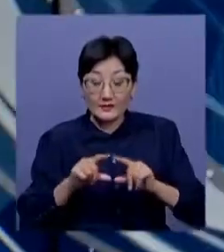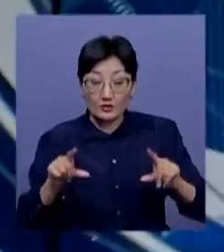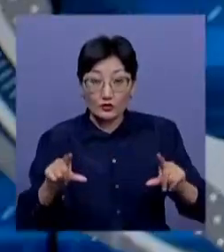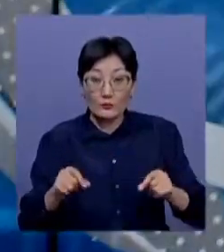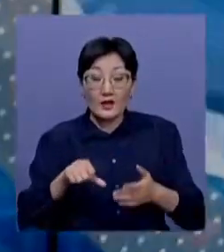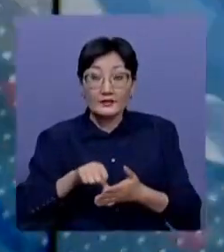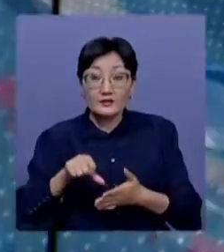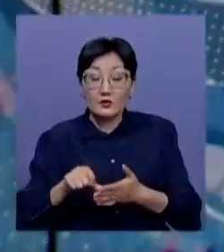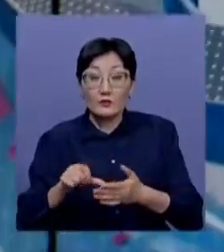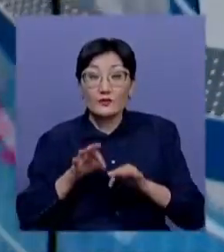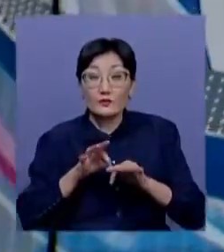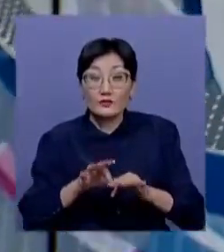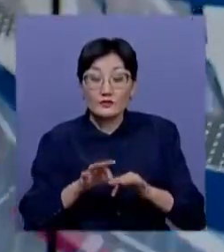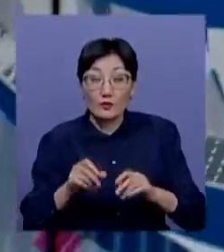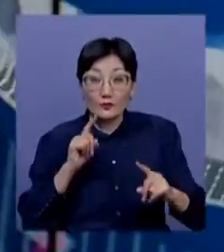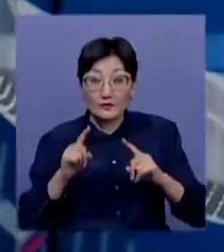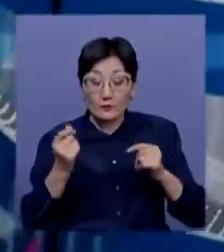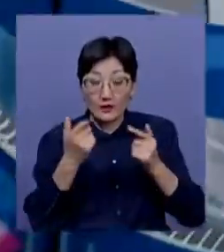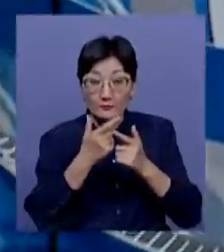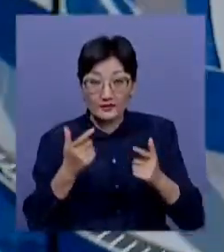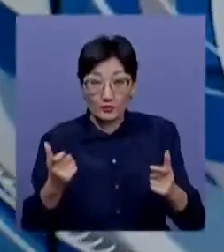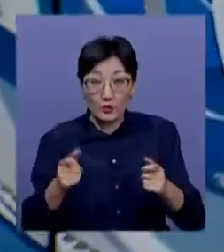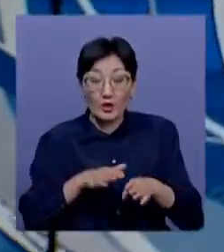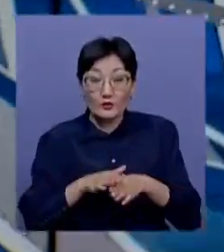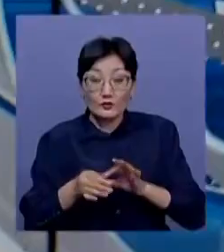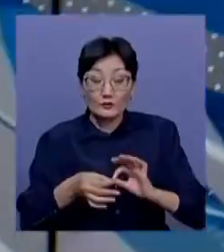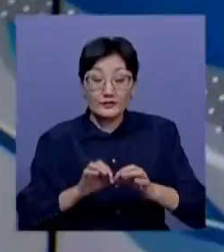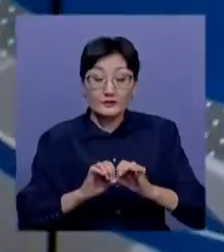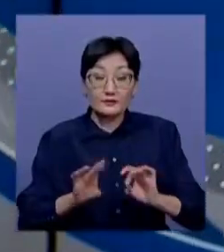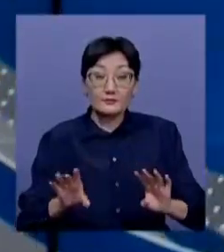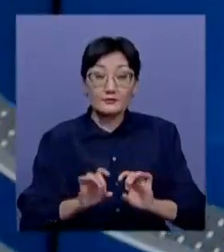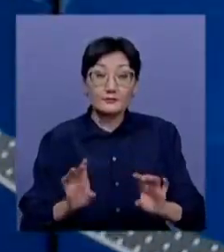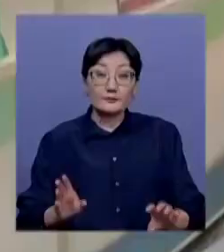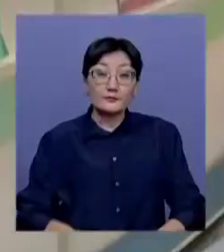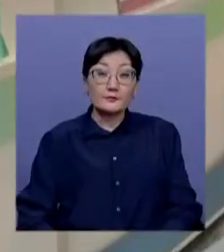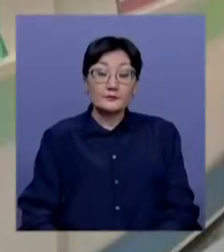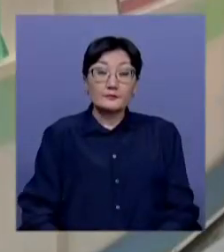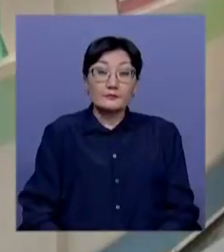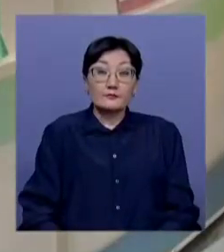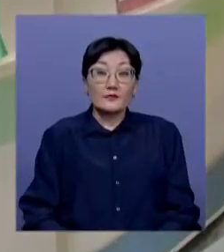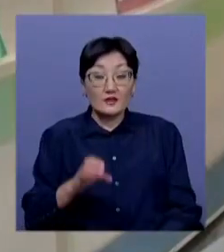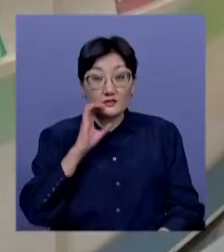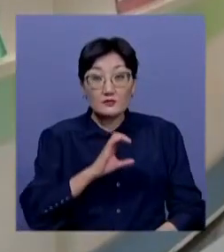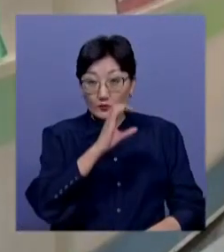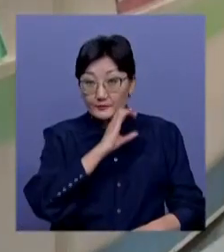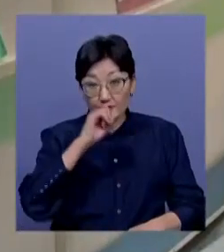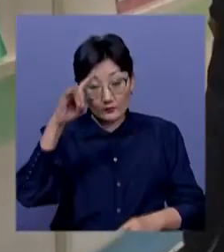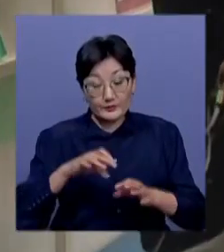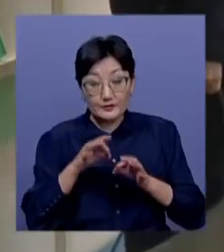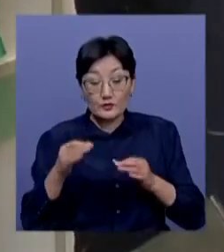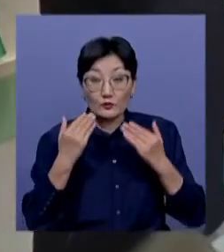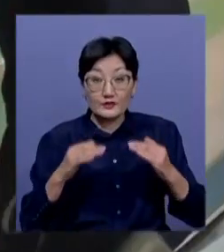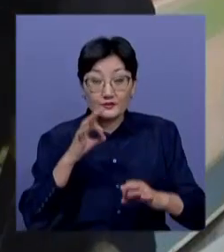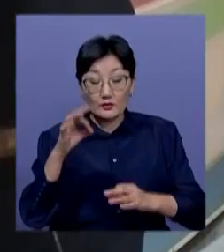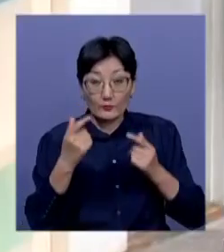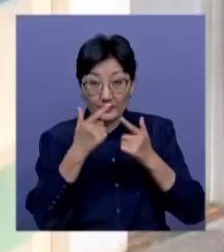департаменті өкілдерінің қатысуымен өткен брифингте мәлім болды. Толығырақ тілші бейне материалында. Солтүстік Қазақстан облысы соңғы